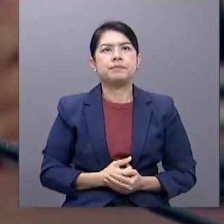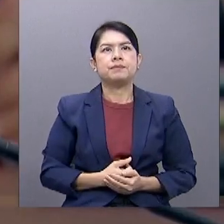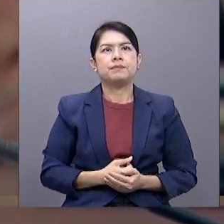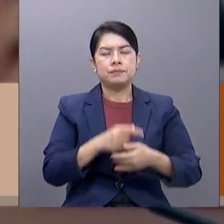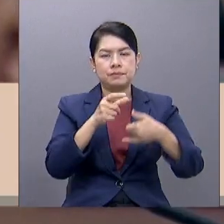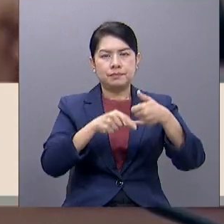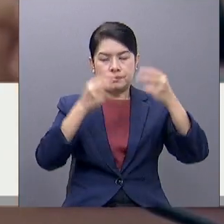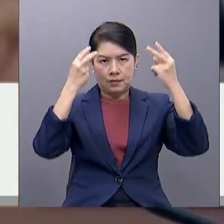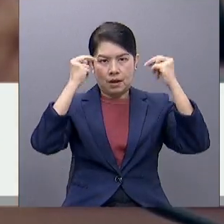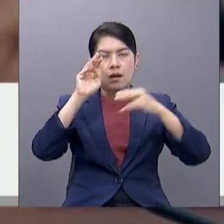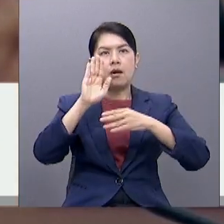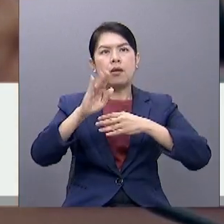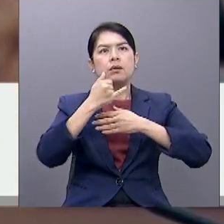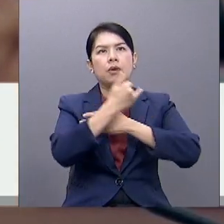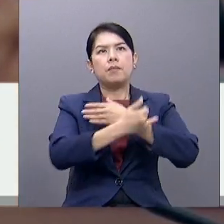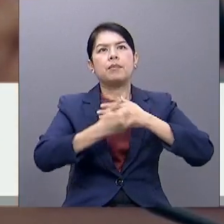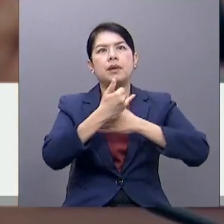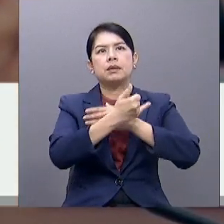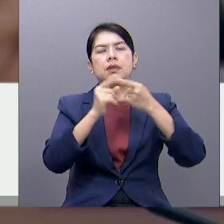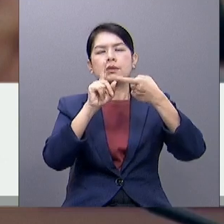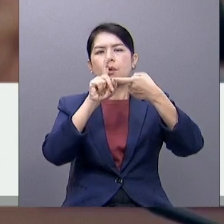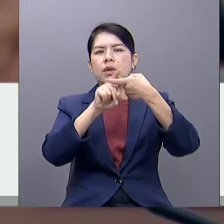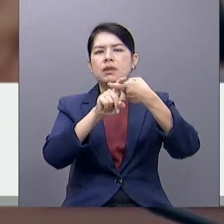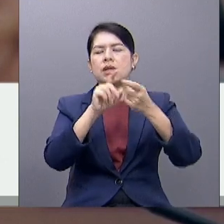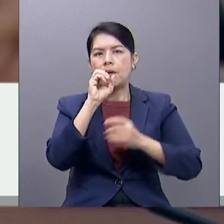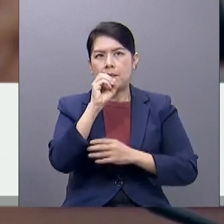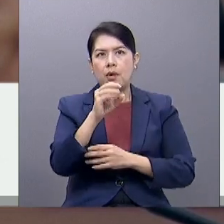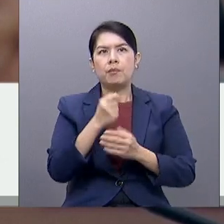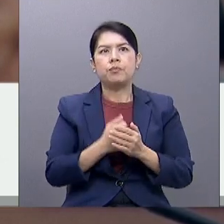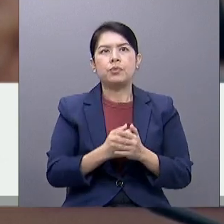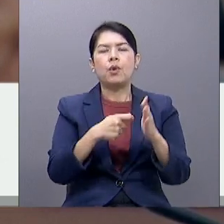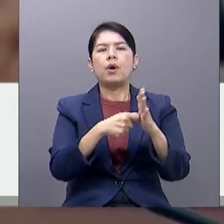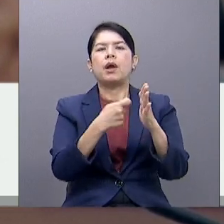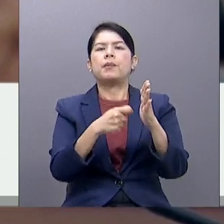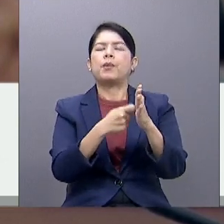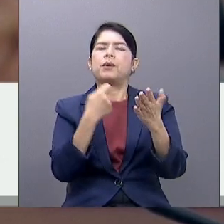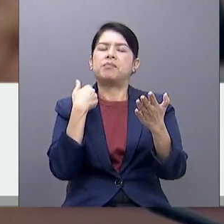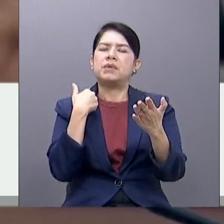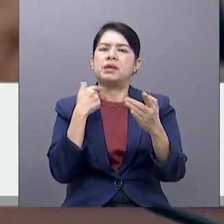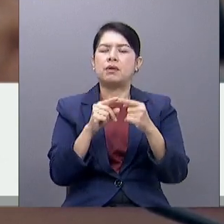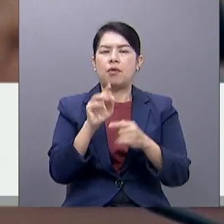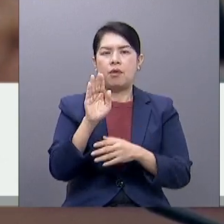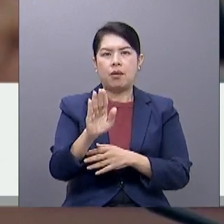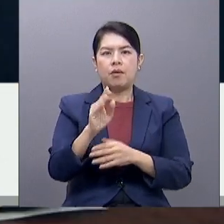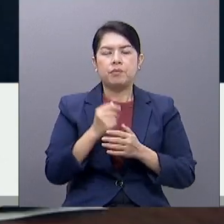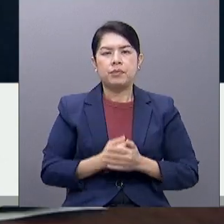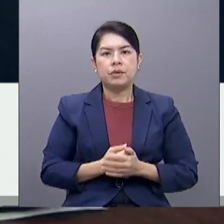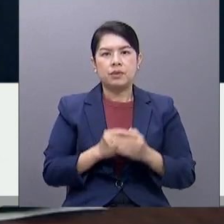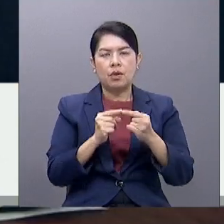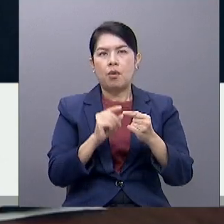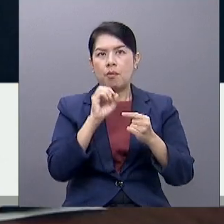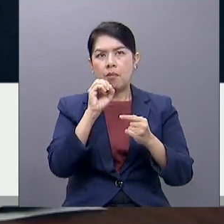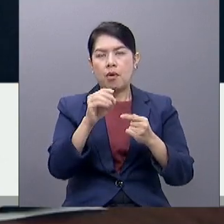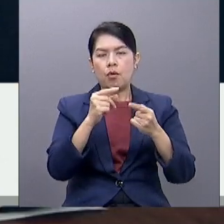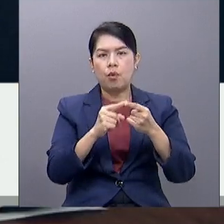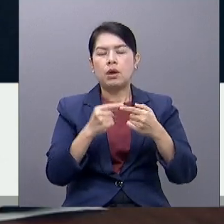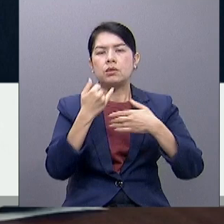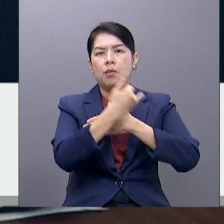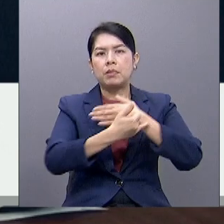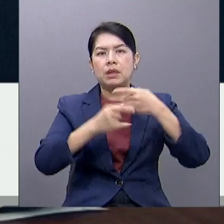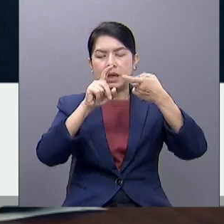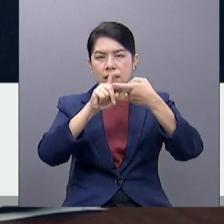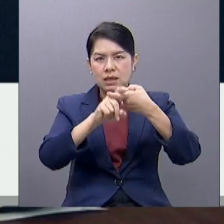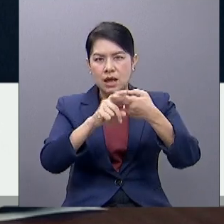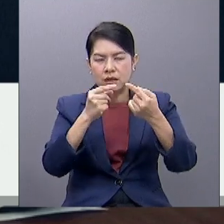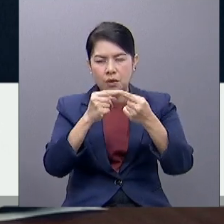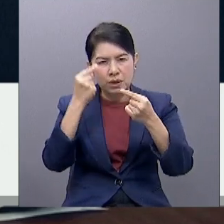รัสเซียนะคะกล่าวว่าด้วยเหตุผลบางอย่างชาติตะวันตกเชื่อว่ารัสเซียจะไม่มีทางใช้อาวุธนิวเคลียร์แต่ถ้าหากวาง